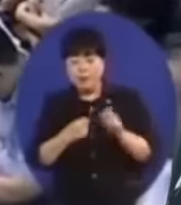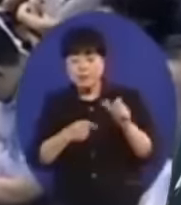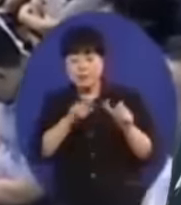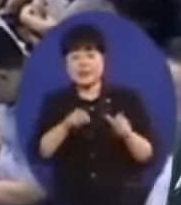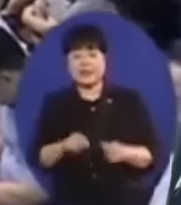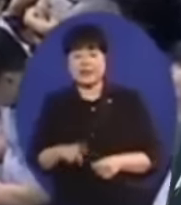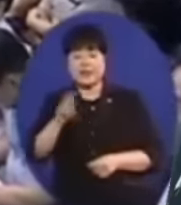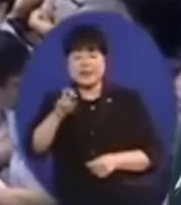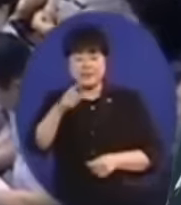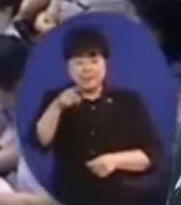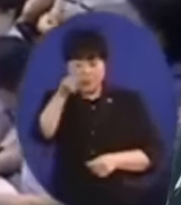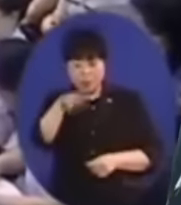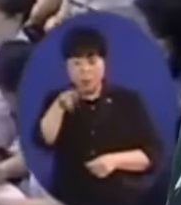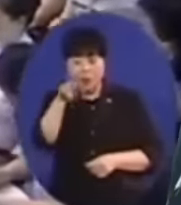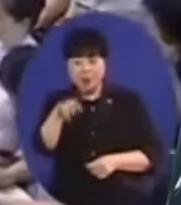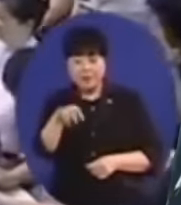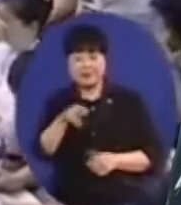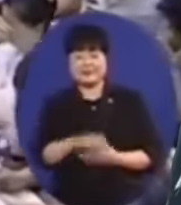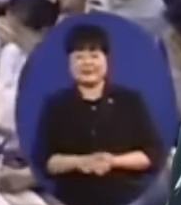21절로 28절에 보면